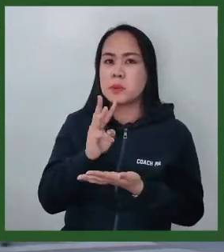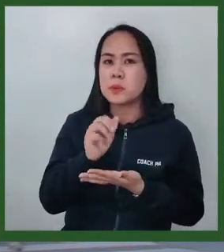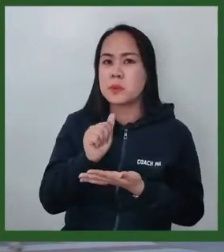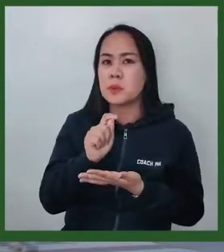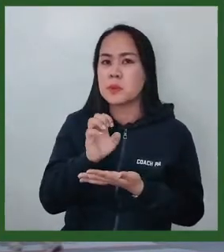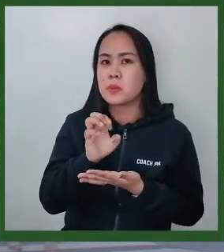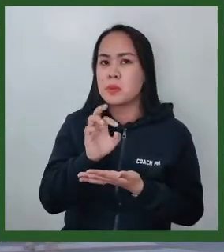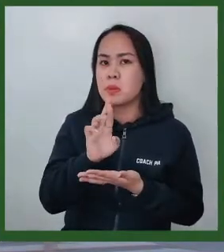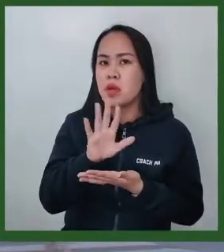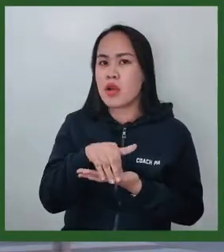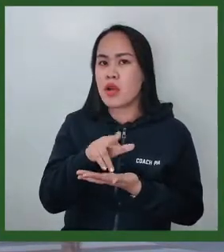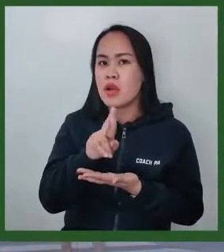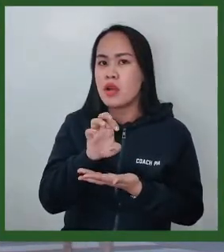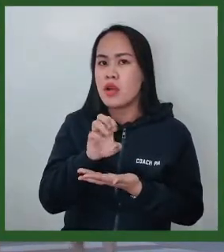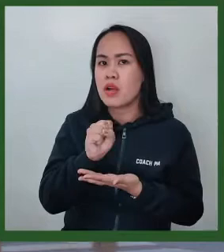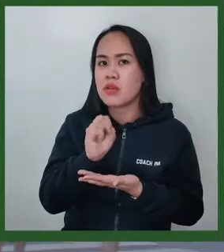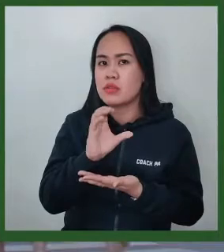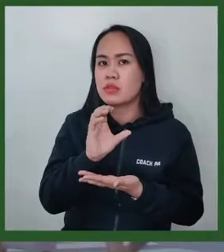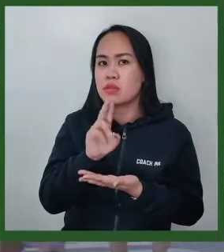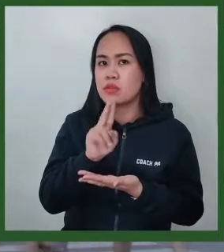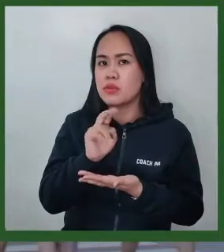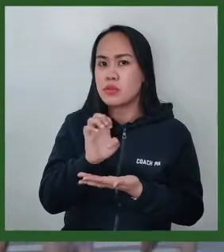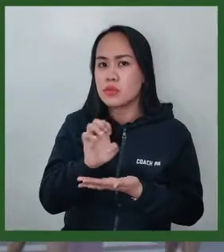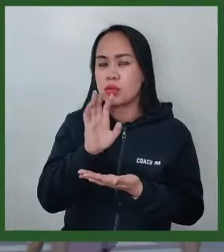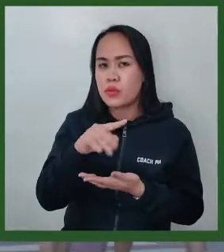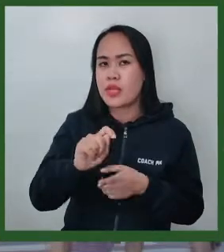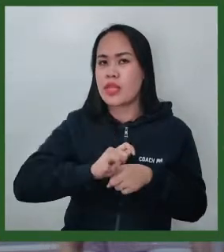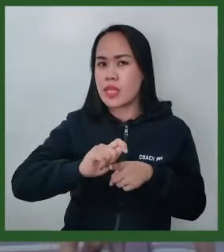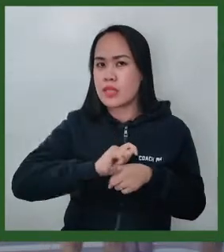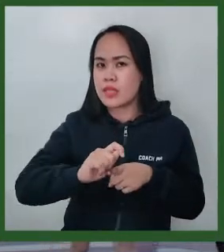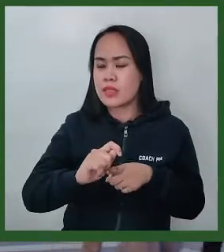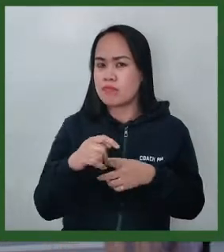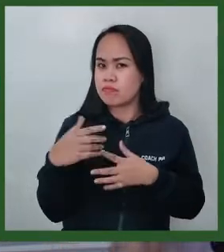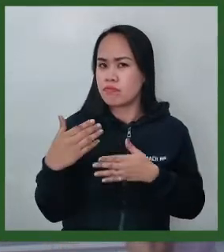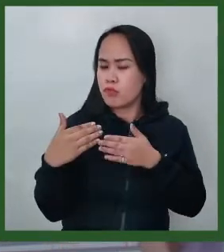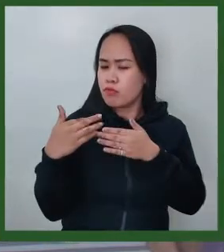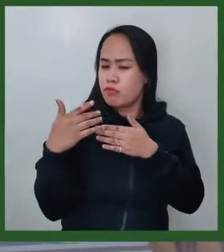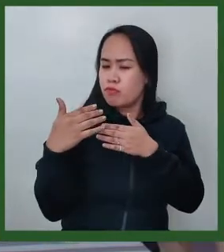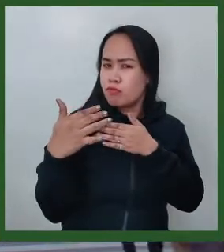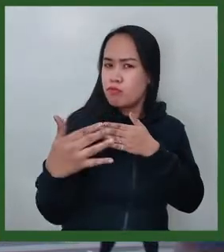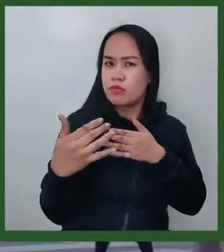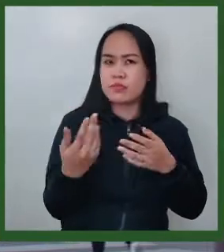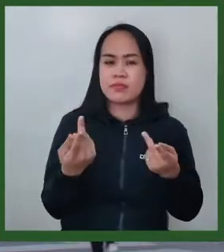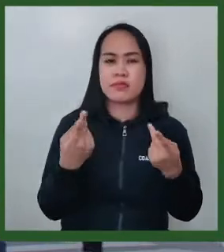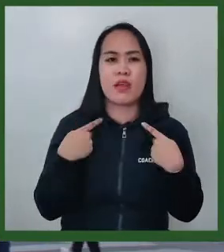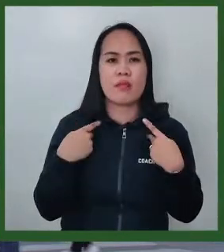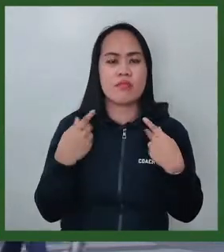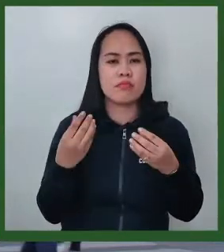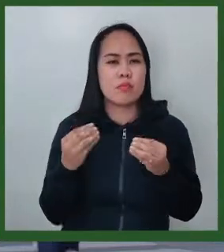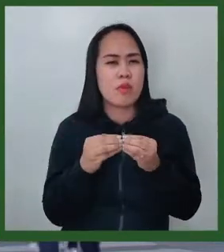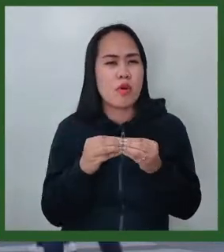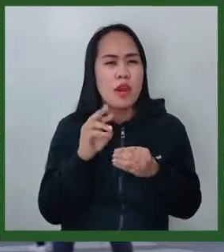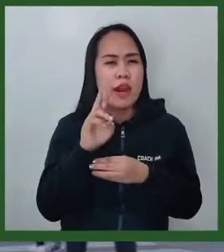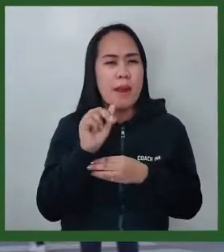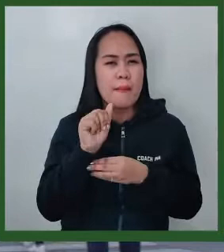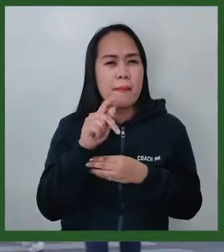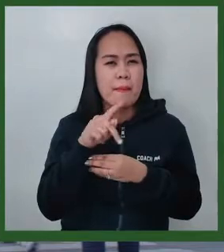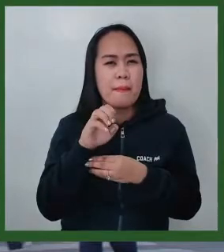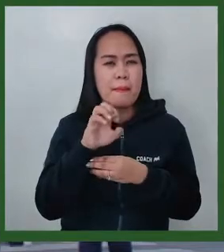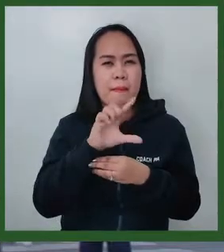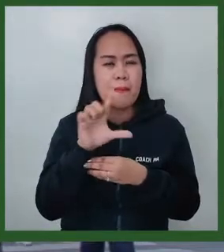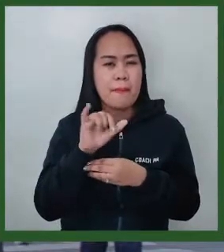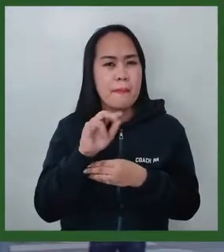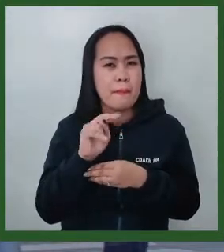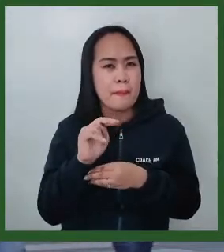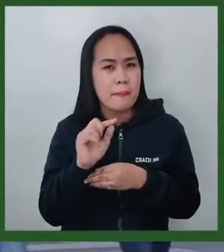water rescue training, no? And itong mga darating na mga araw ay magkakaroon naman ng rappelling or yung